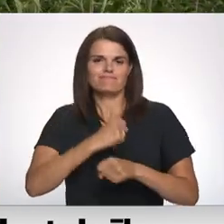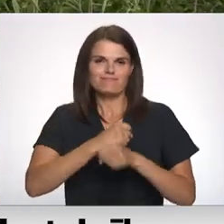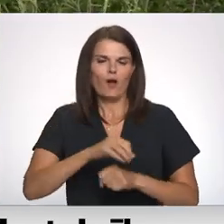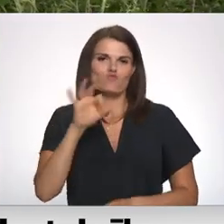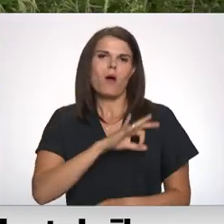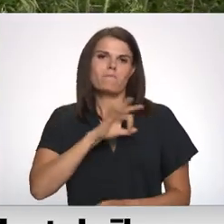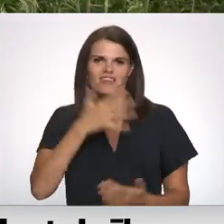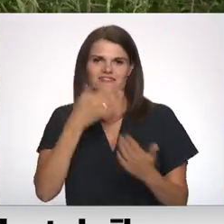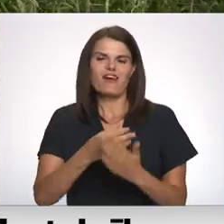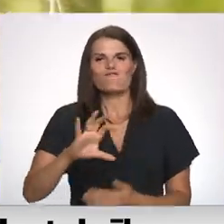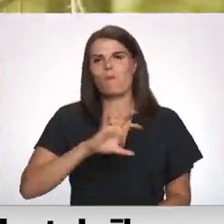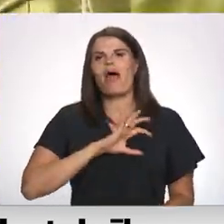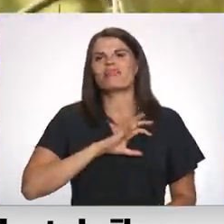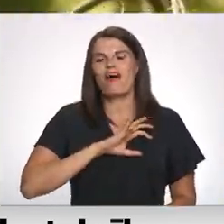medaļu.